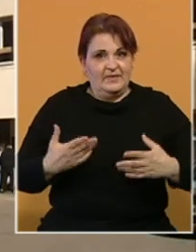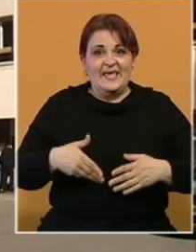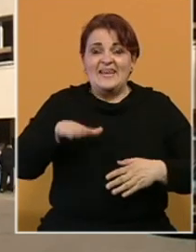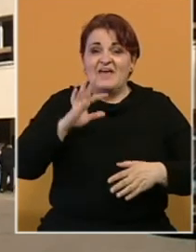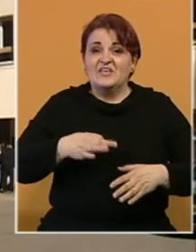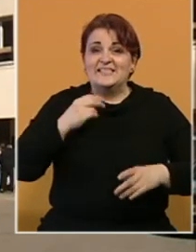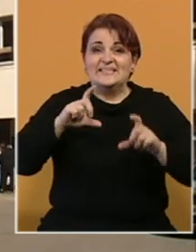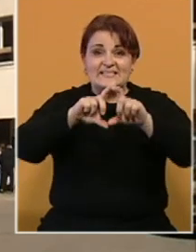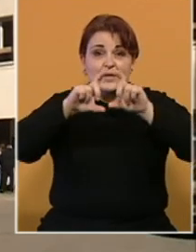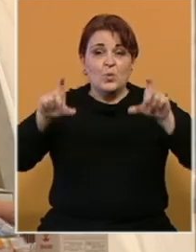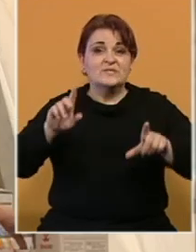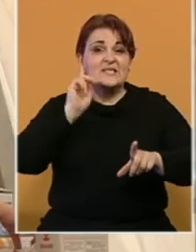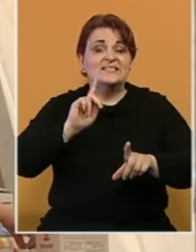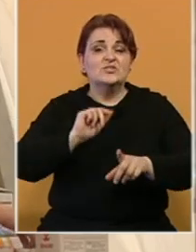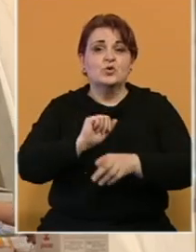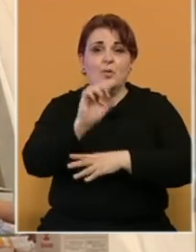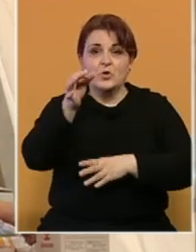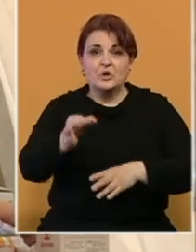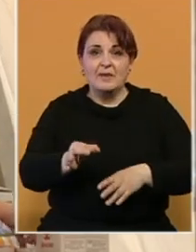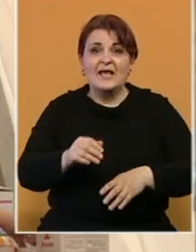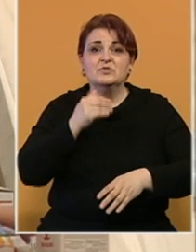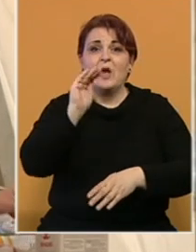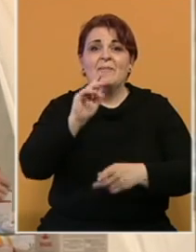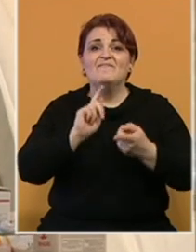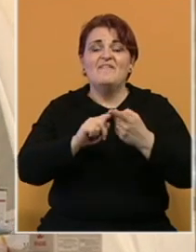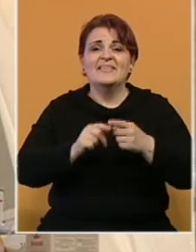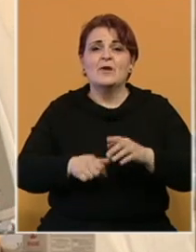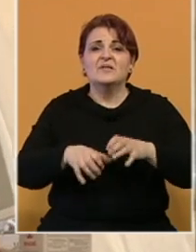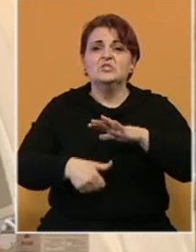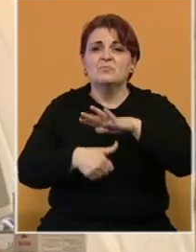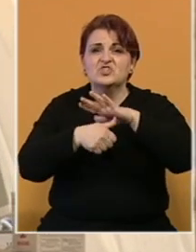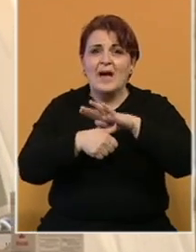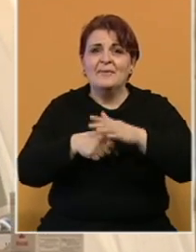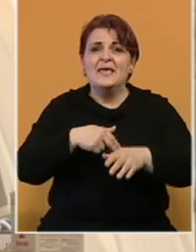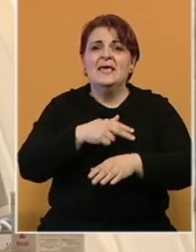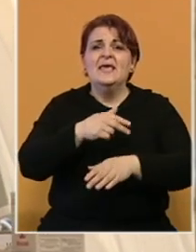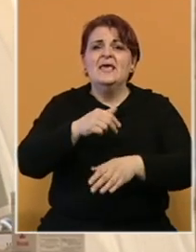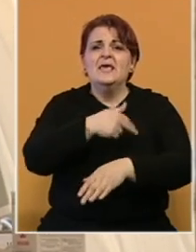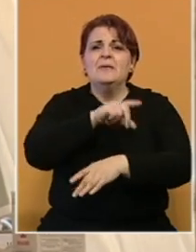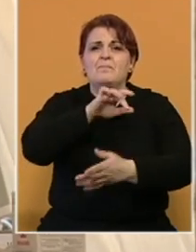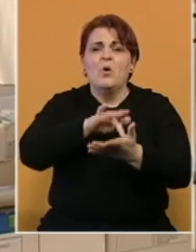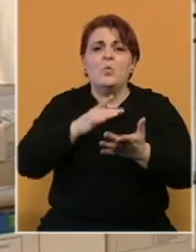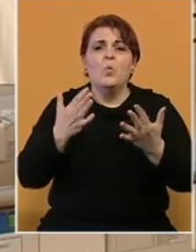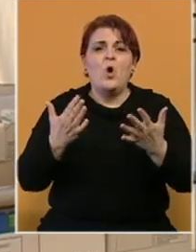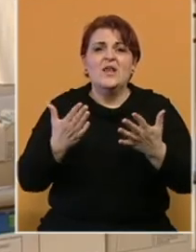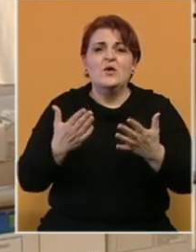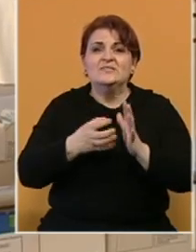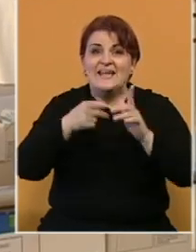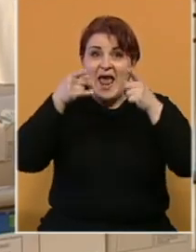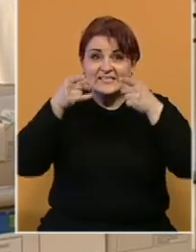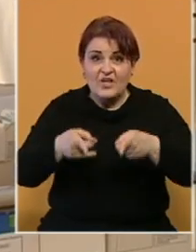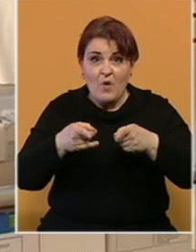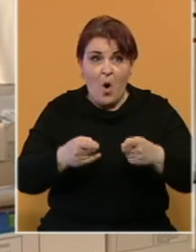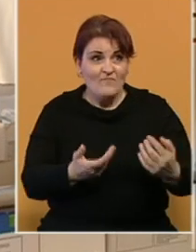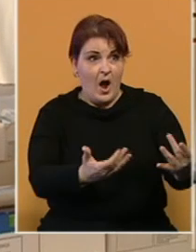Iz najveće zdravstvene ustanove u Zeničko-Dobojskom kantonu uputili su apel Federalnom kriznom štabu i kliničkim centrima da ukoliko se nastavi ovakav